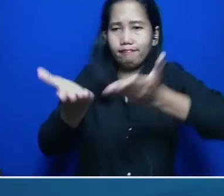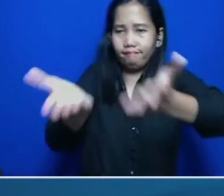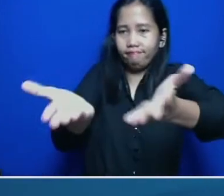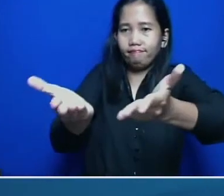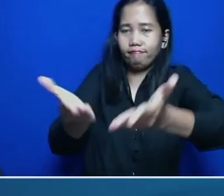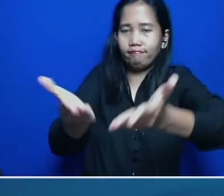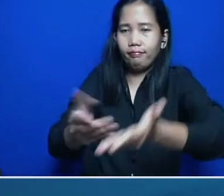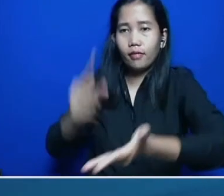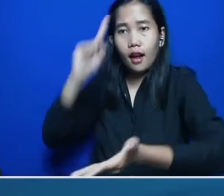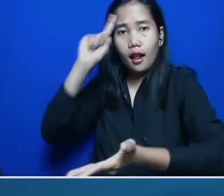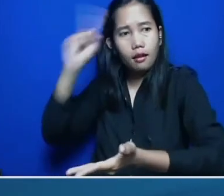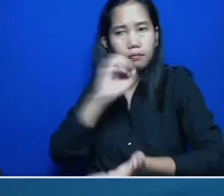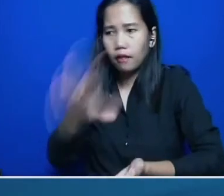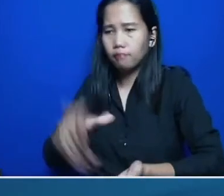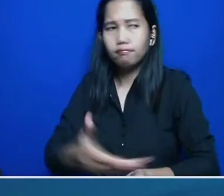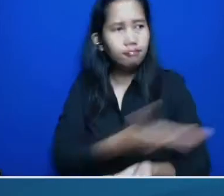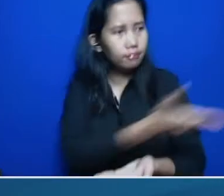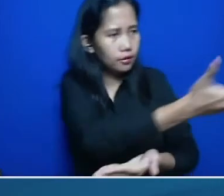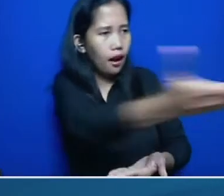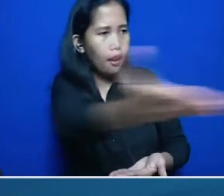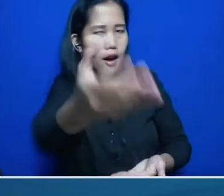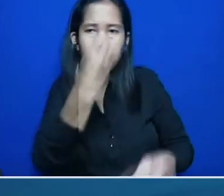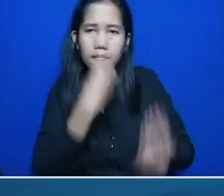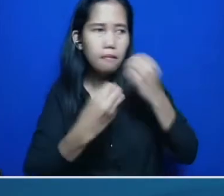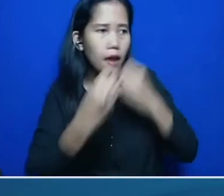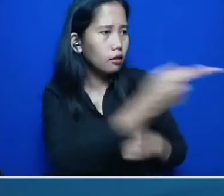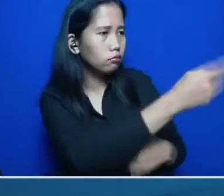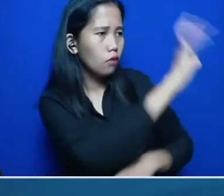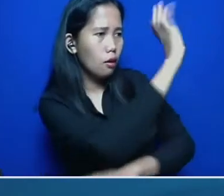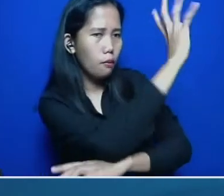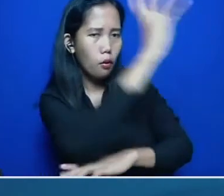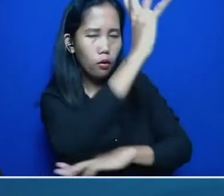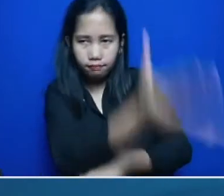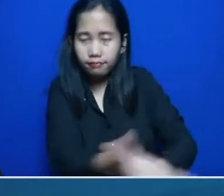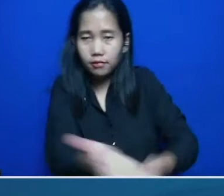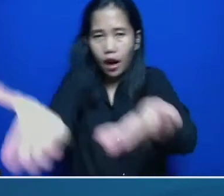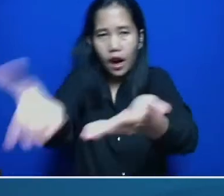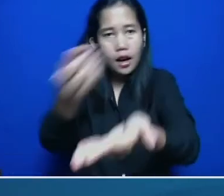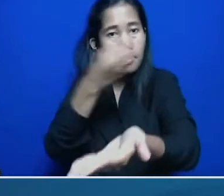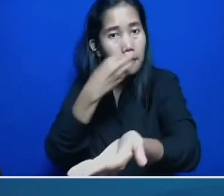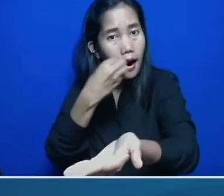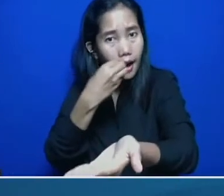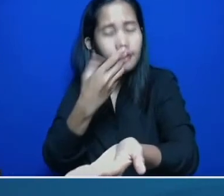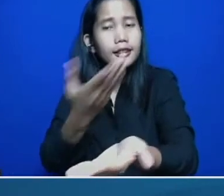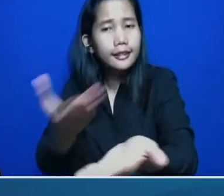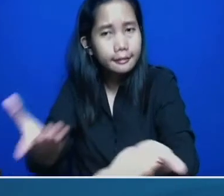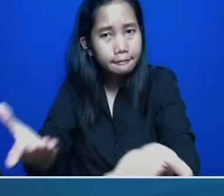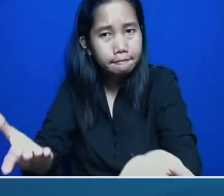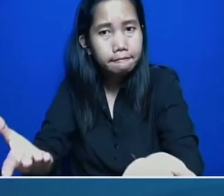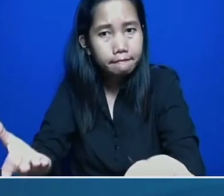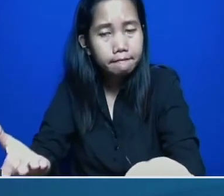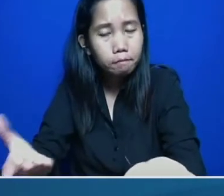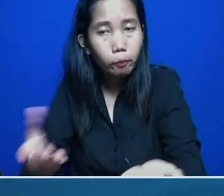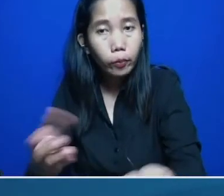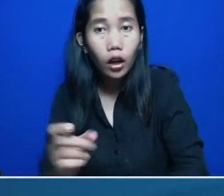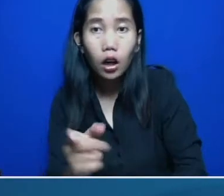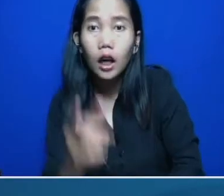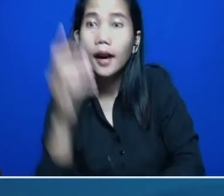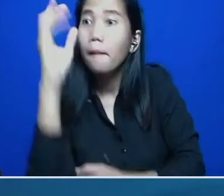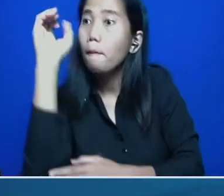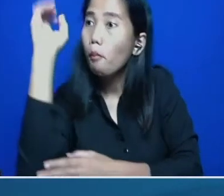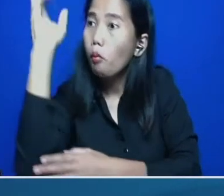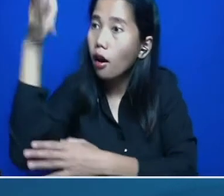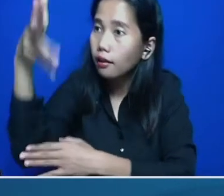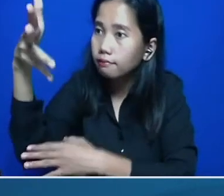pohon-pohonan ia buahnya berbiji artinya tumbuh-tumbuhan buah-buahan itulah menjadi